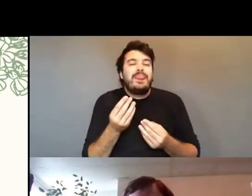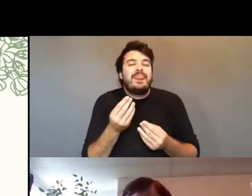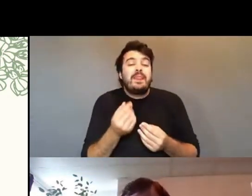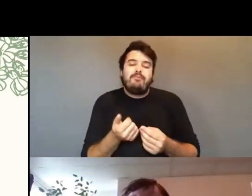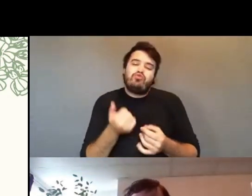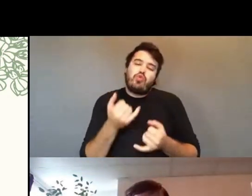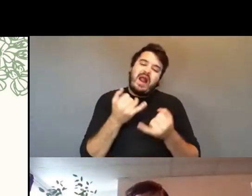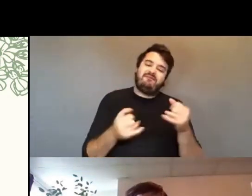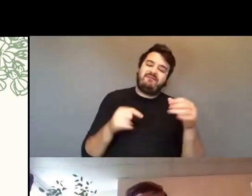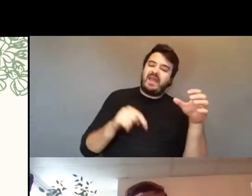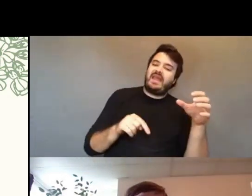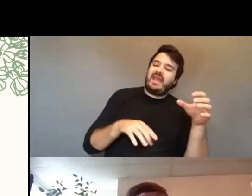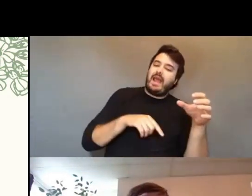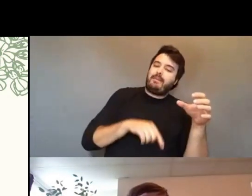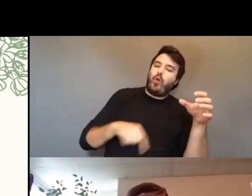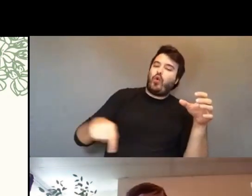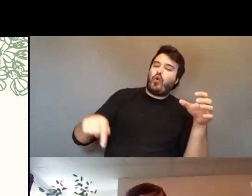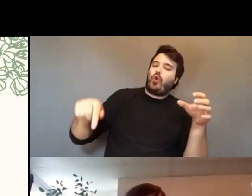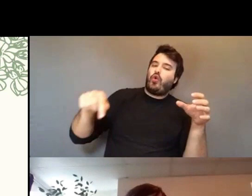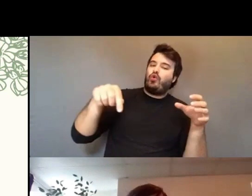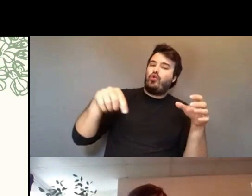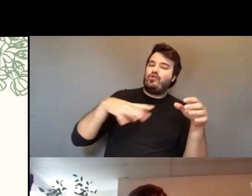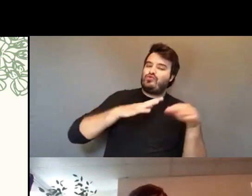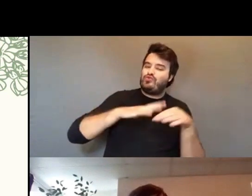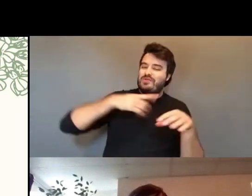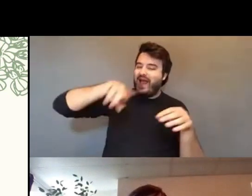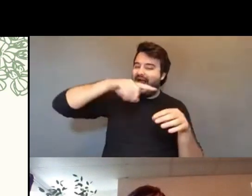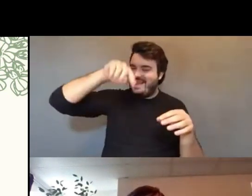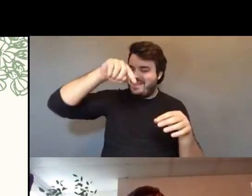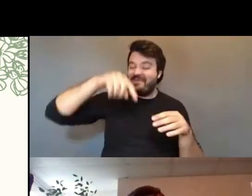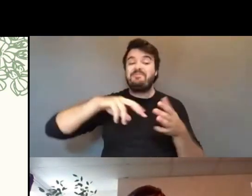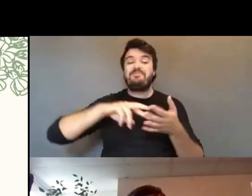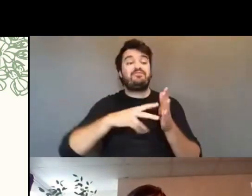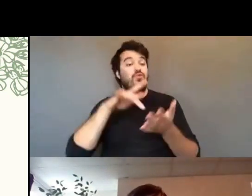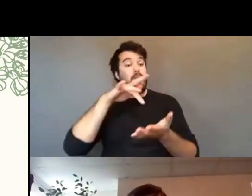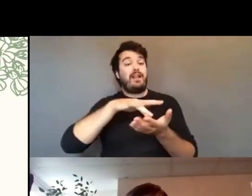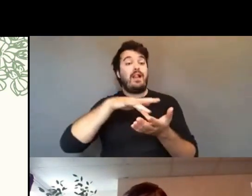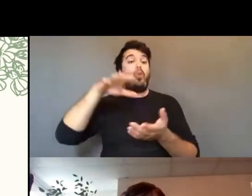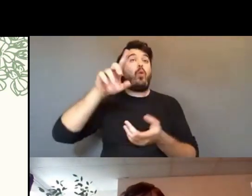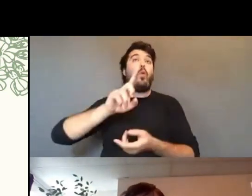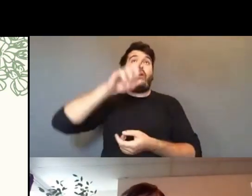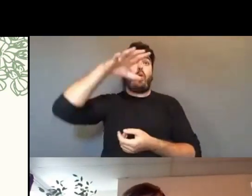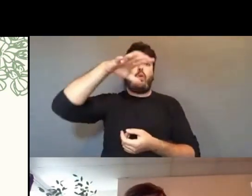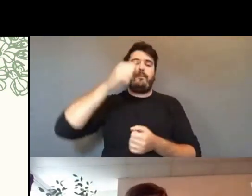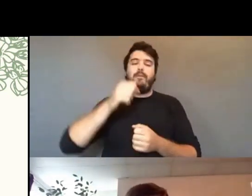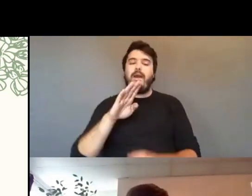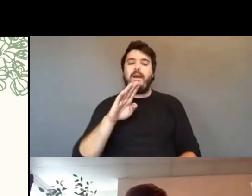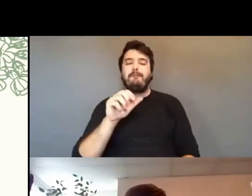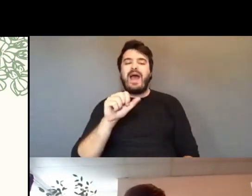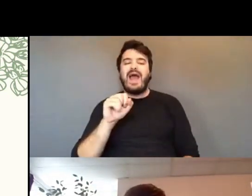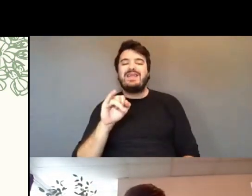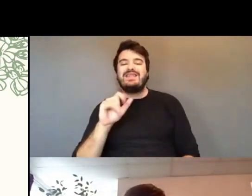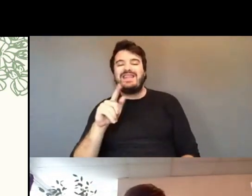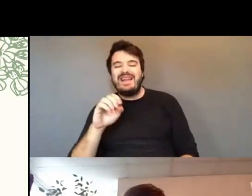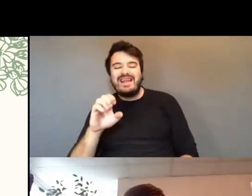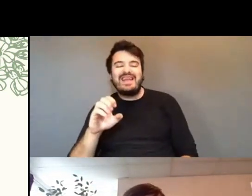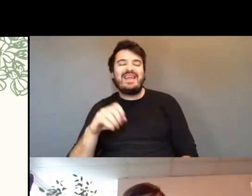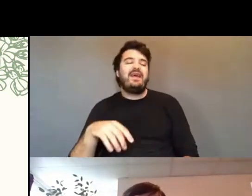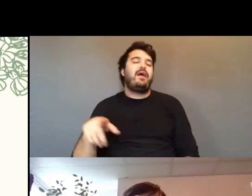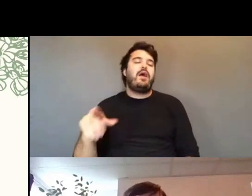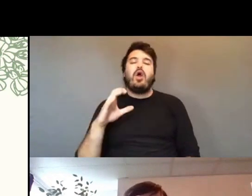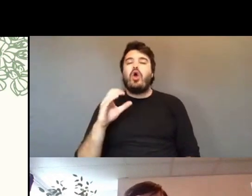être heureux au bas de la spirale. Alors, au milieu, on peut mettre du basilic, de la coriandre qu'on a vu